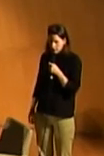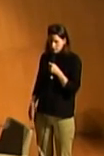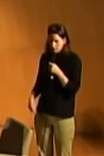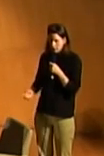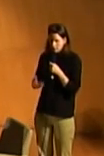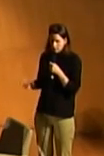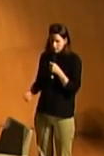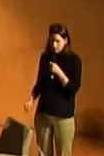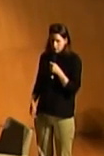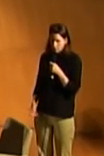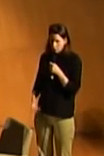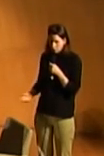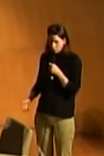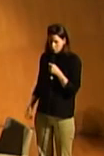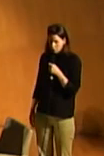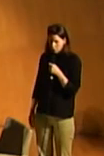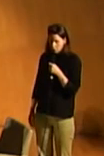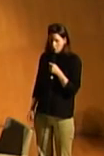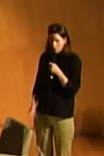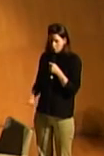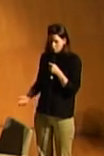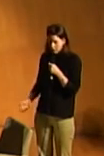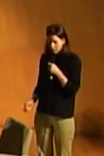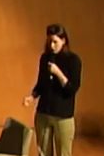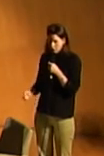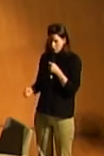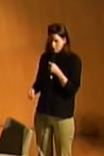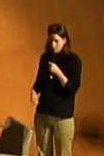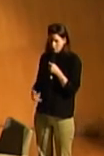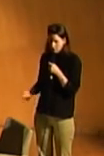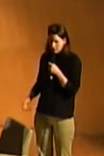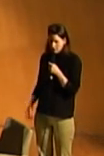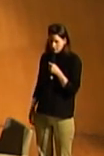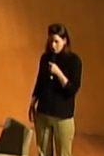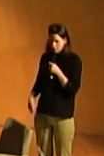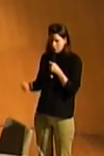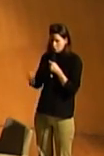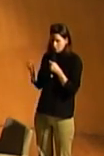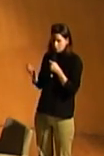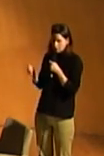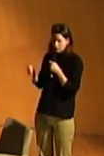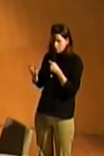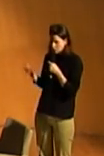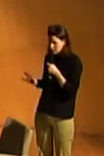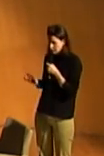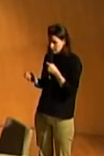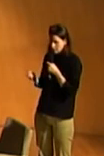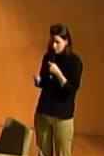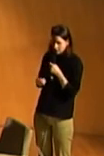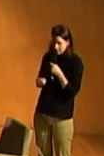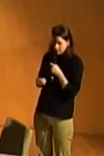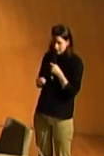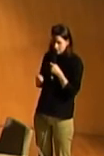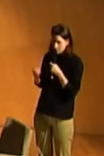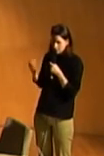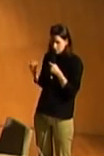se passe ? C'est en fonction de chaque enfant ? Ça se fait avec... du coup, vous êtes comme de la famille ? Vous